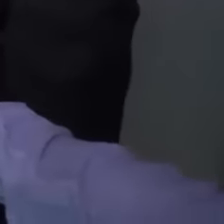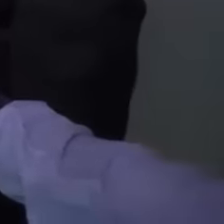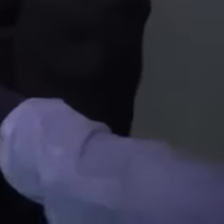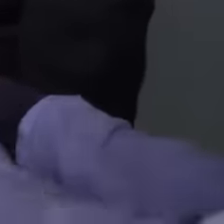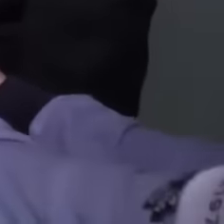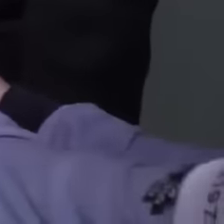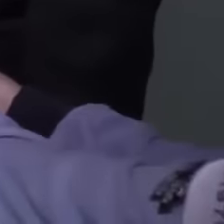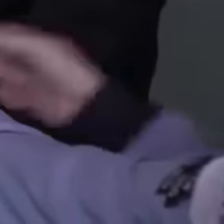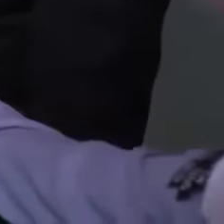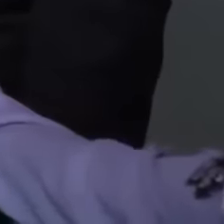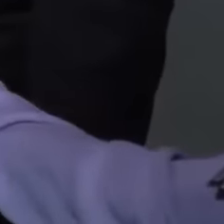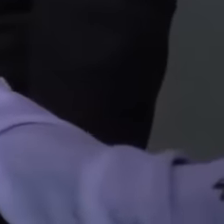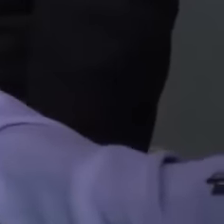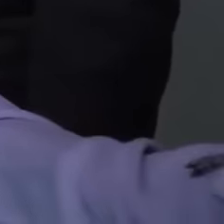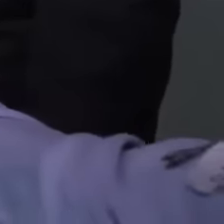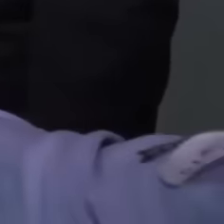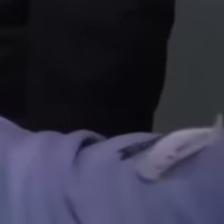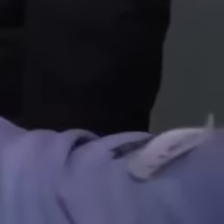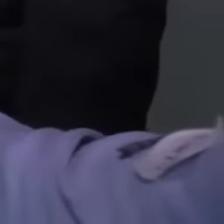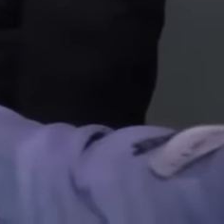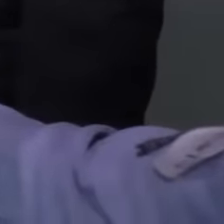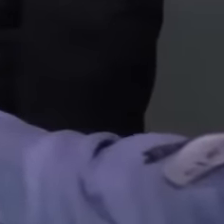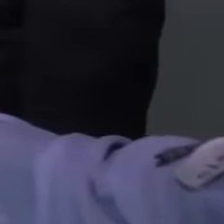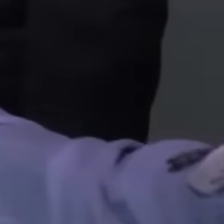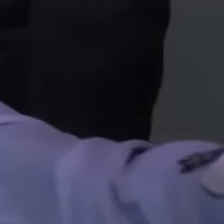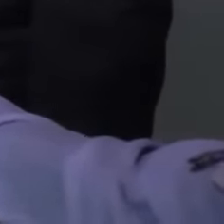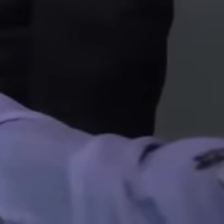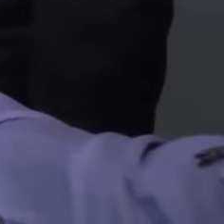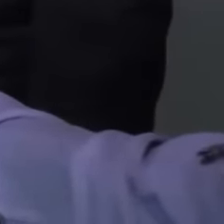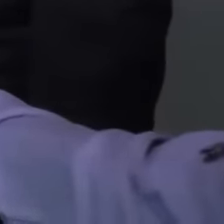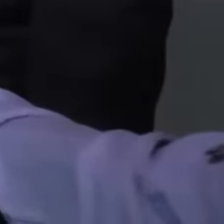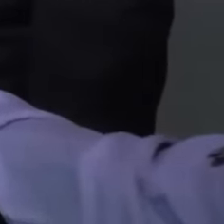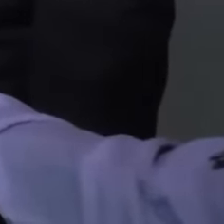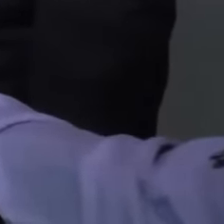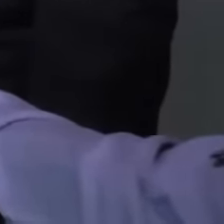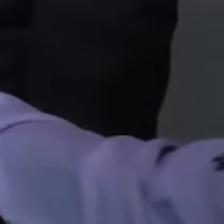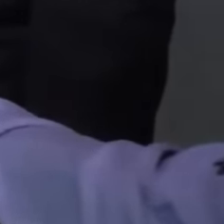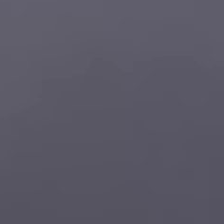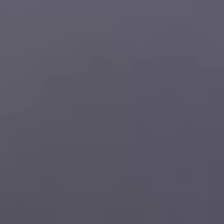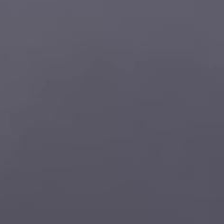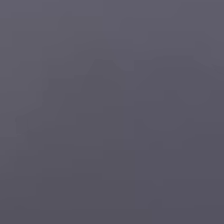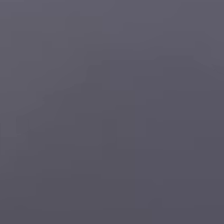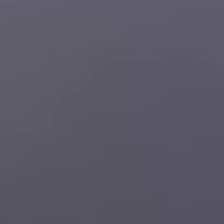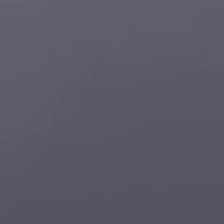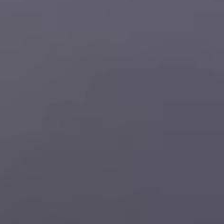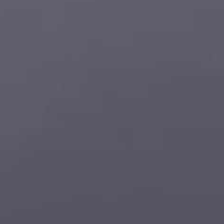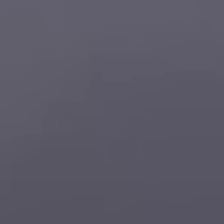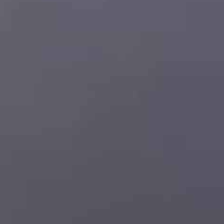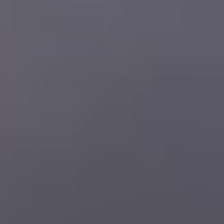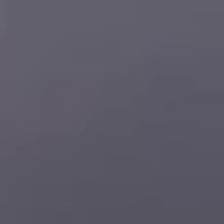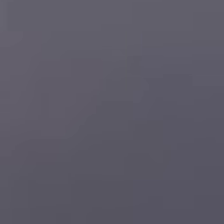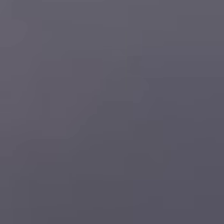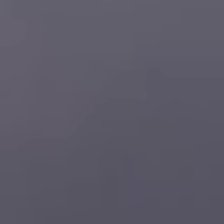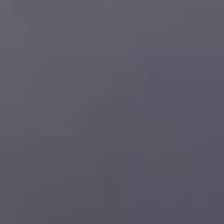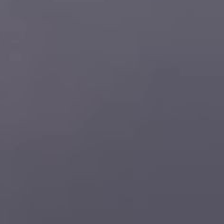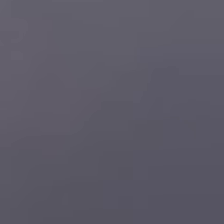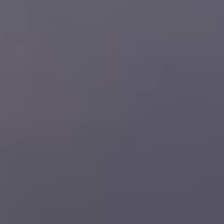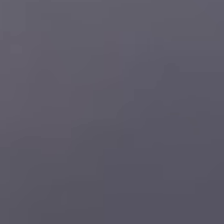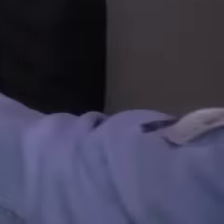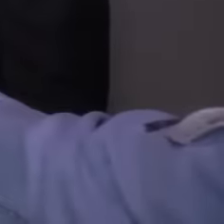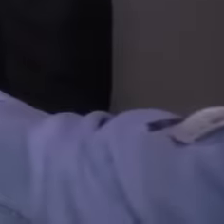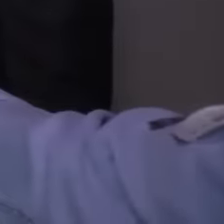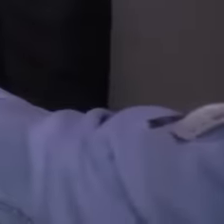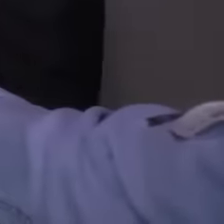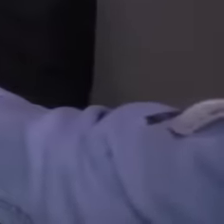Pumapasok sila sa isang katiwalian tapos gusto kang gamitin. Sir, buti ano na lang pumalag ka. Yung truck po siya, andun na po yung